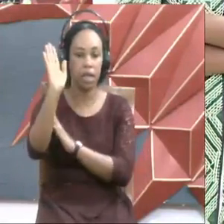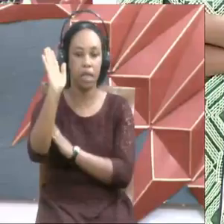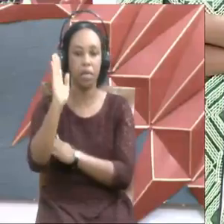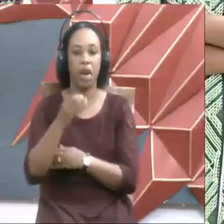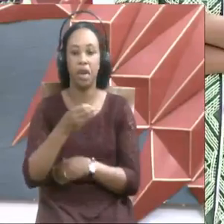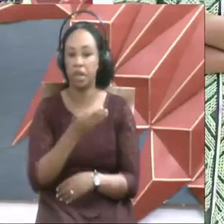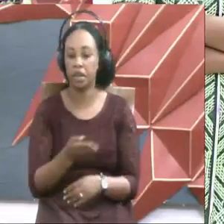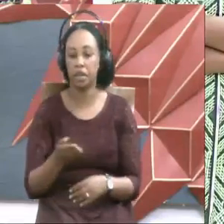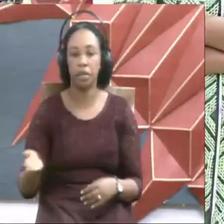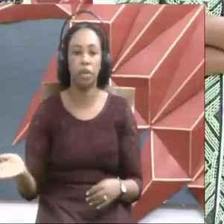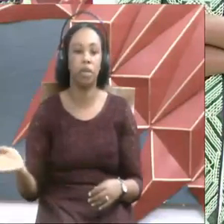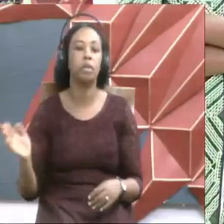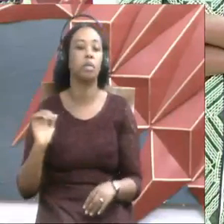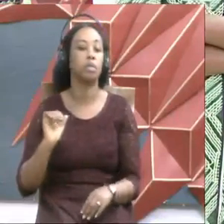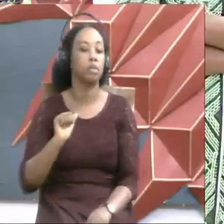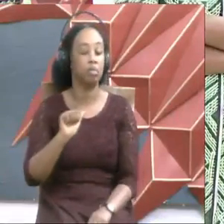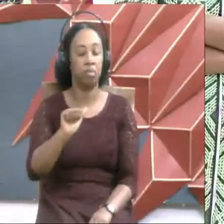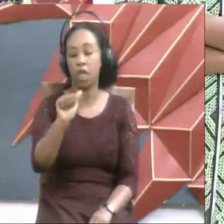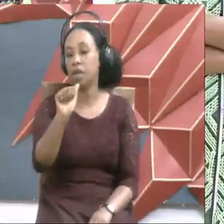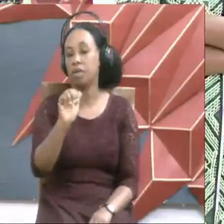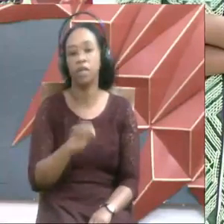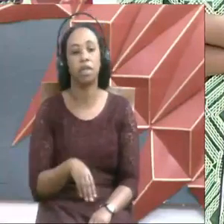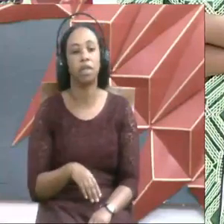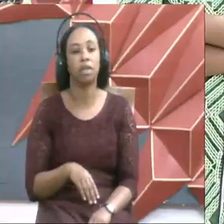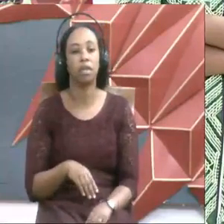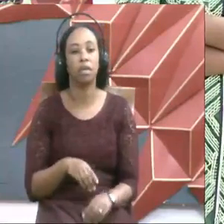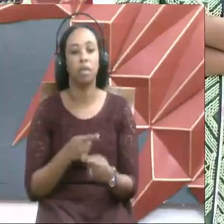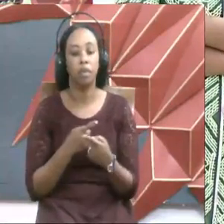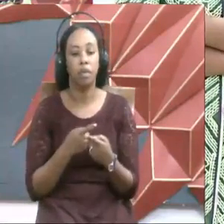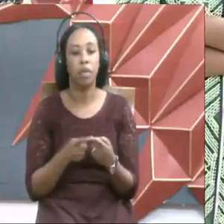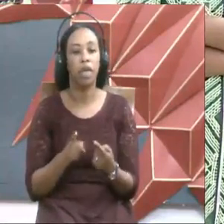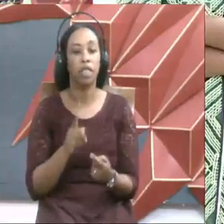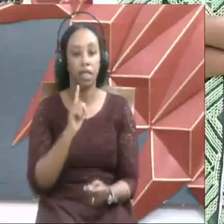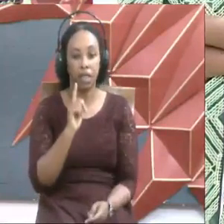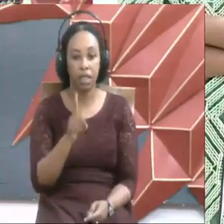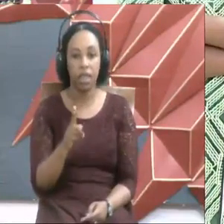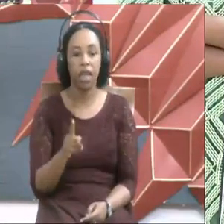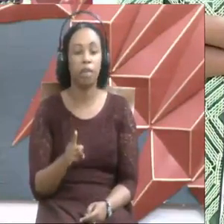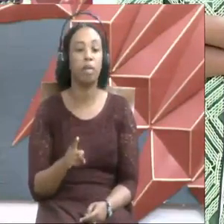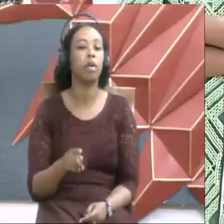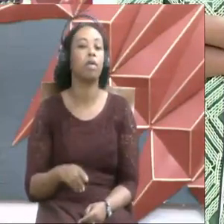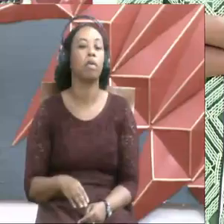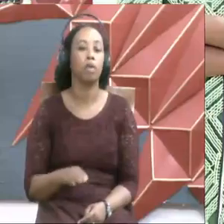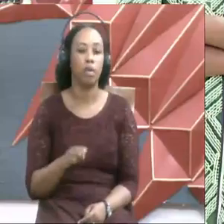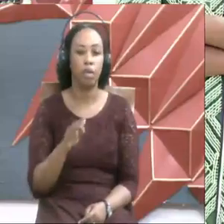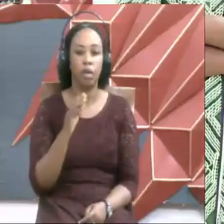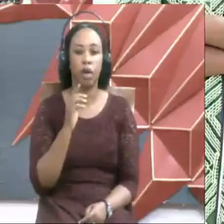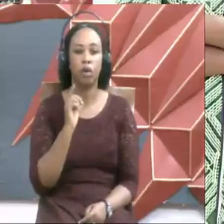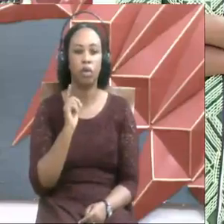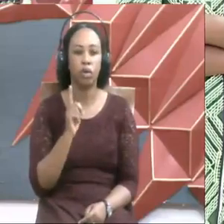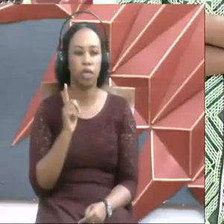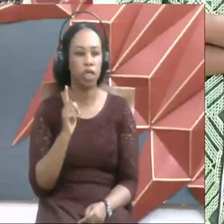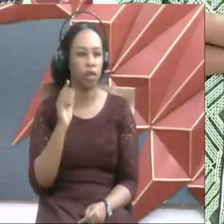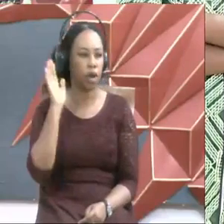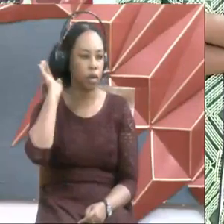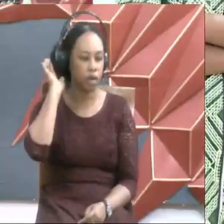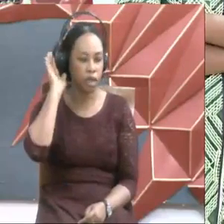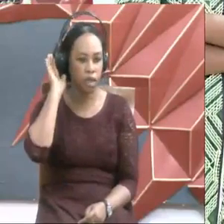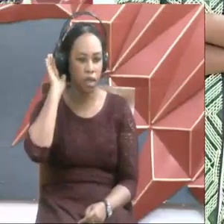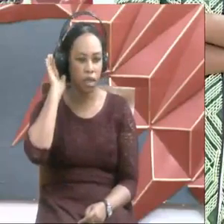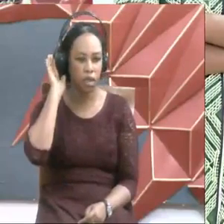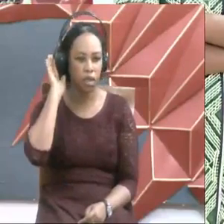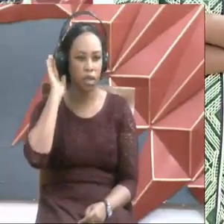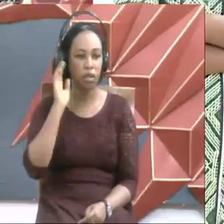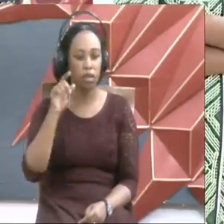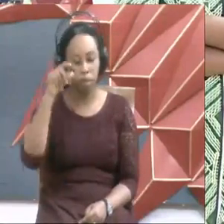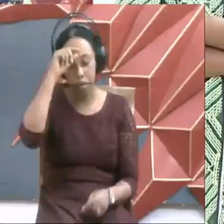ibyabo bwite ariko yabaruzi neza ibyo byawe bwite ibyo urwanaho mwese